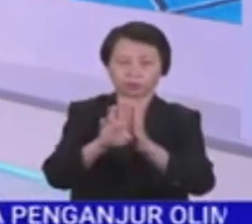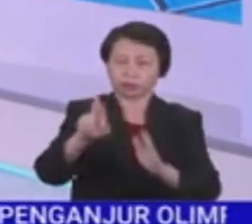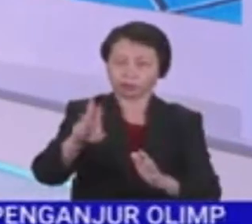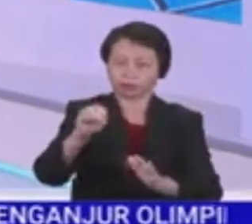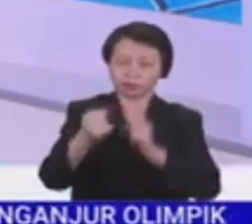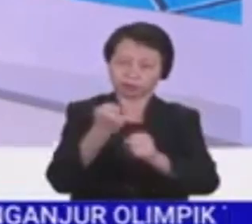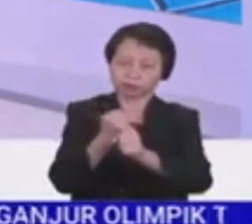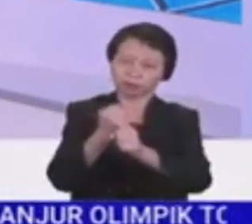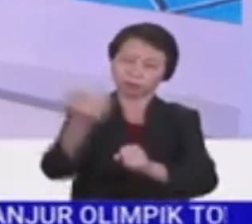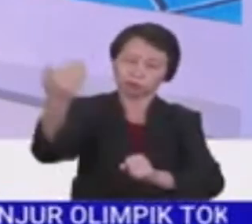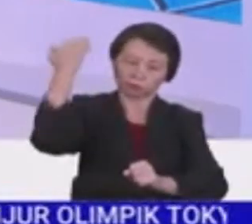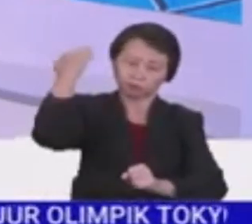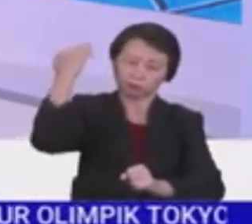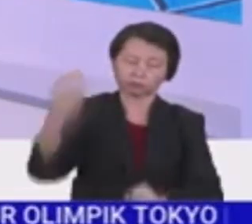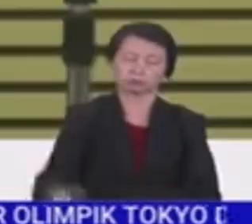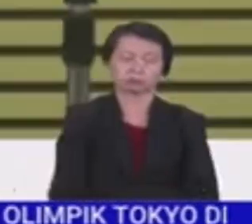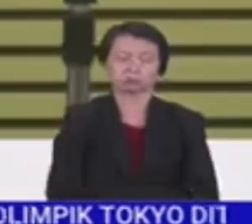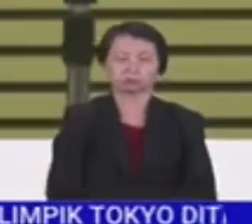RM1.43 bilion tahun lepas.